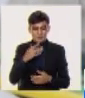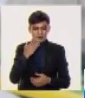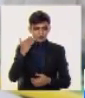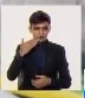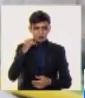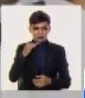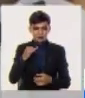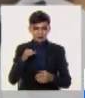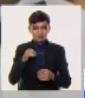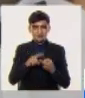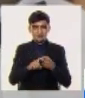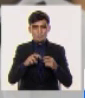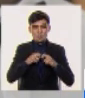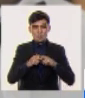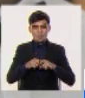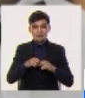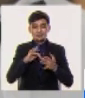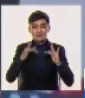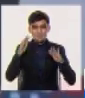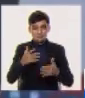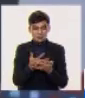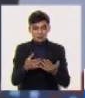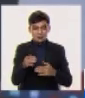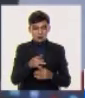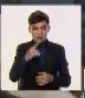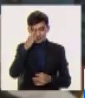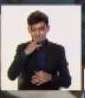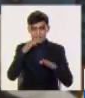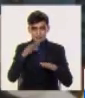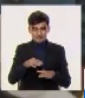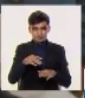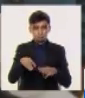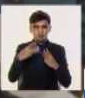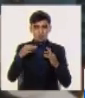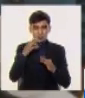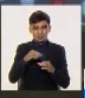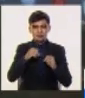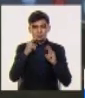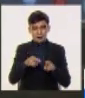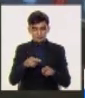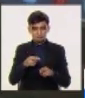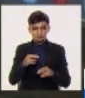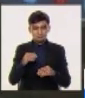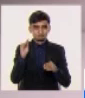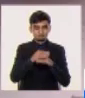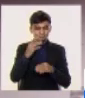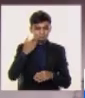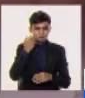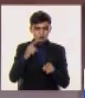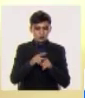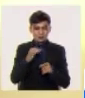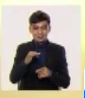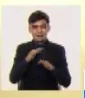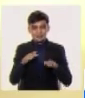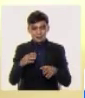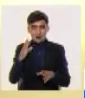что в связи с проблемами с интернетом в некоторых регионах Казахстана, они ведут в платформу специальные возможности, по которым